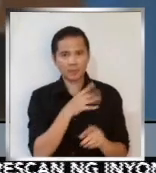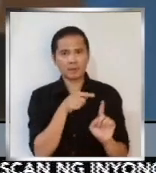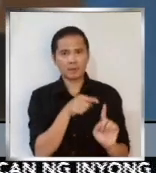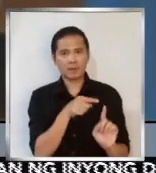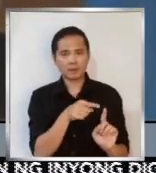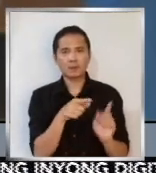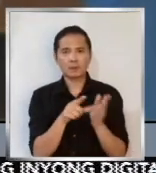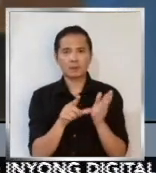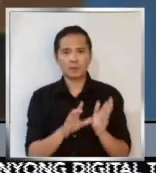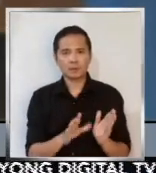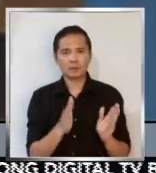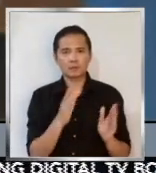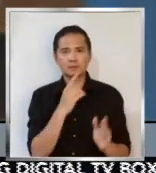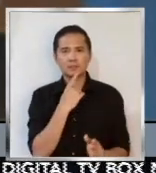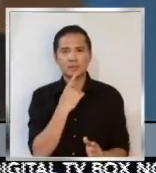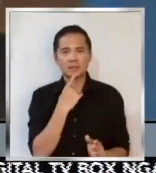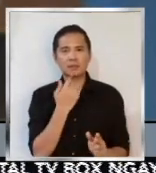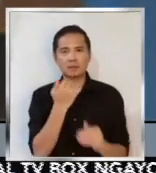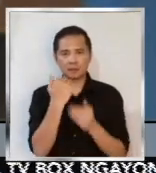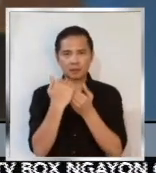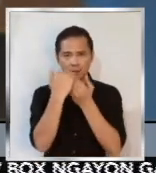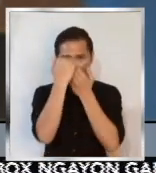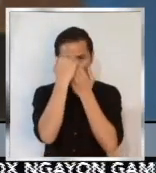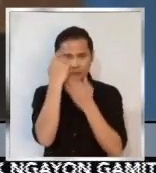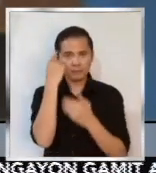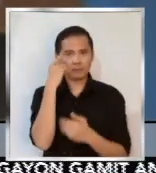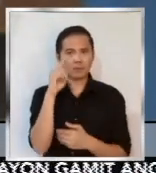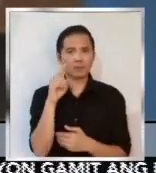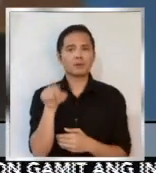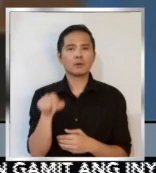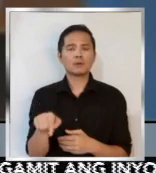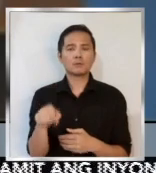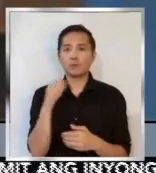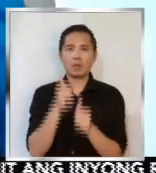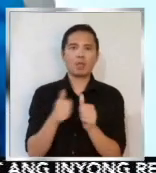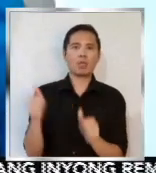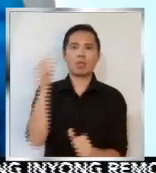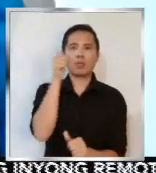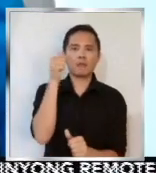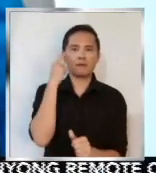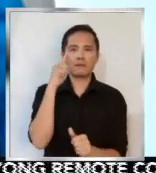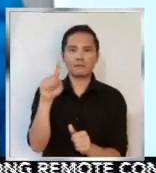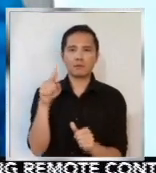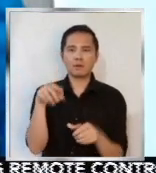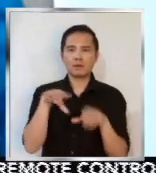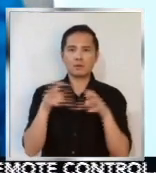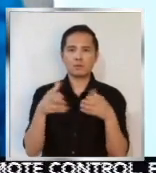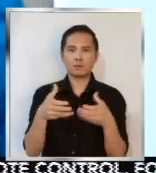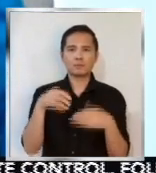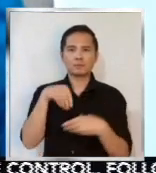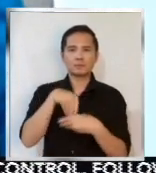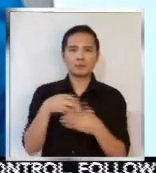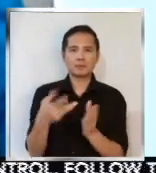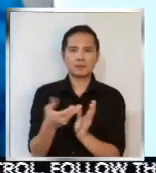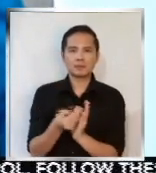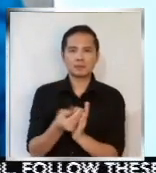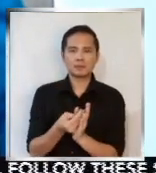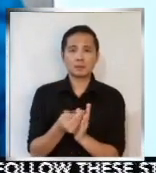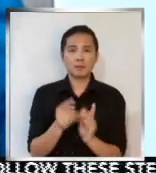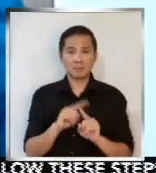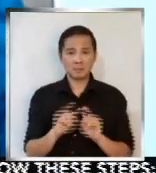na godfather ng PhilHealth Mafia, bagay na mariing itinanggi ni Duque. Kung walang evidence to support the